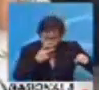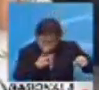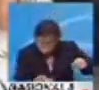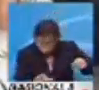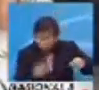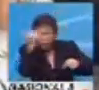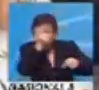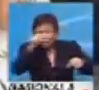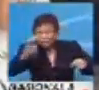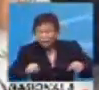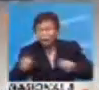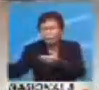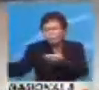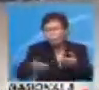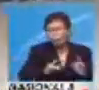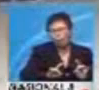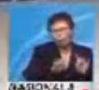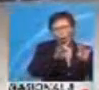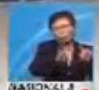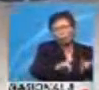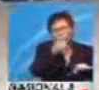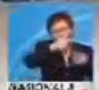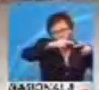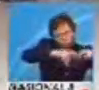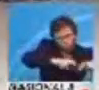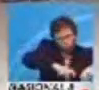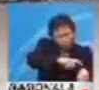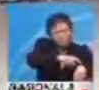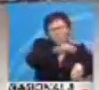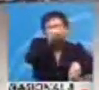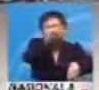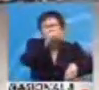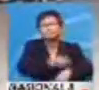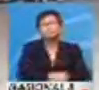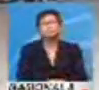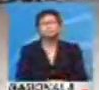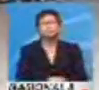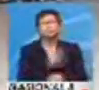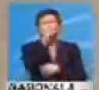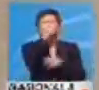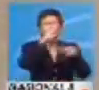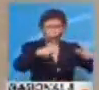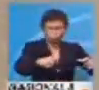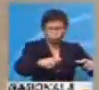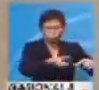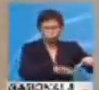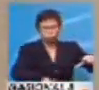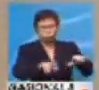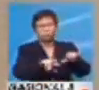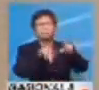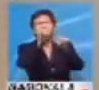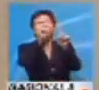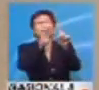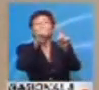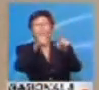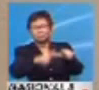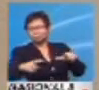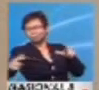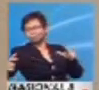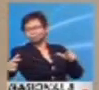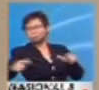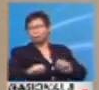akan dibawa ke Australia untuk dianalisis dalam masa terdekat bagi dua serpihan berukuran kira-kira semiter yang ditemui